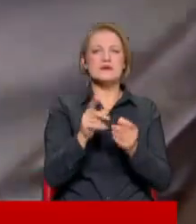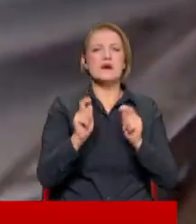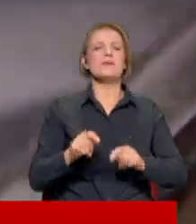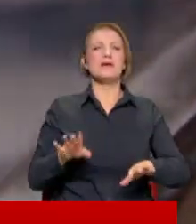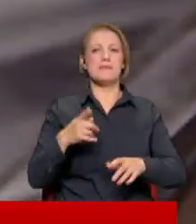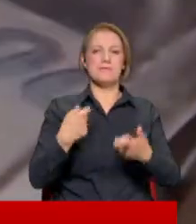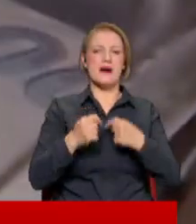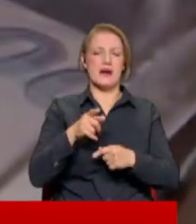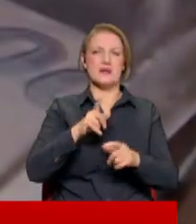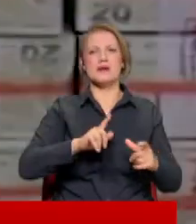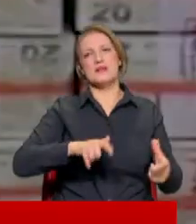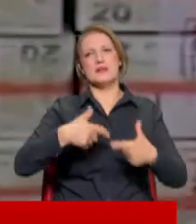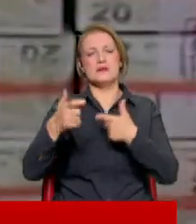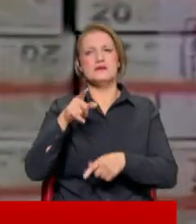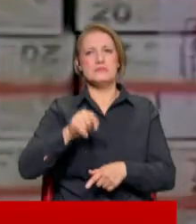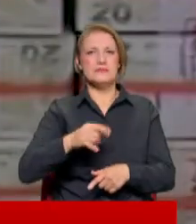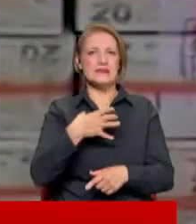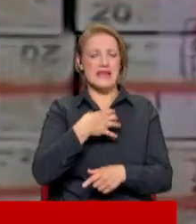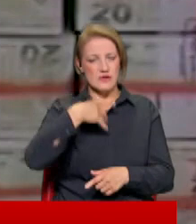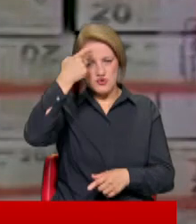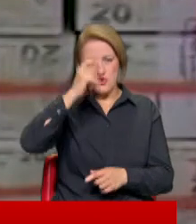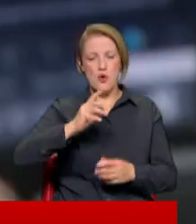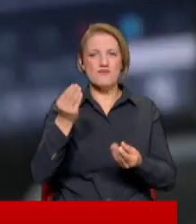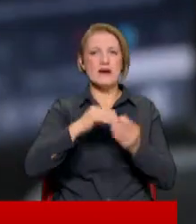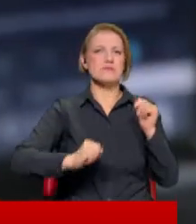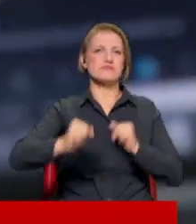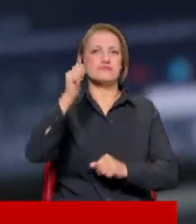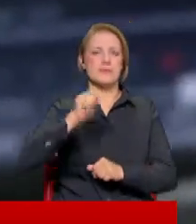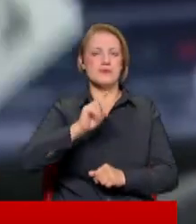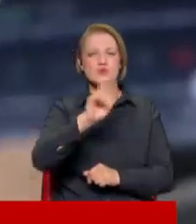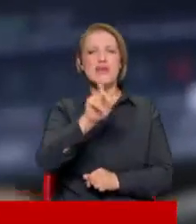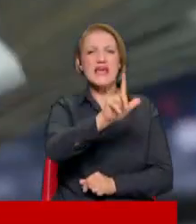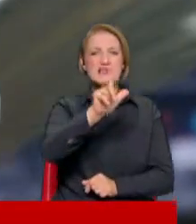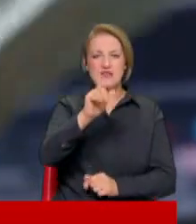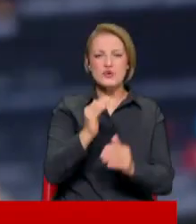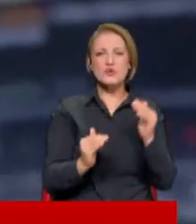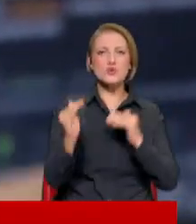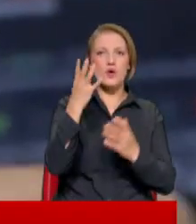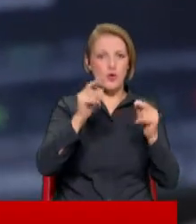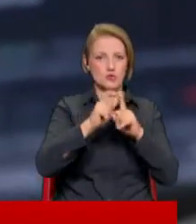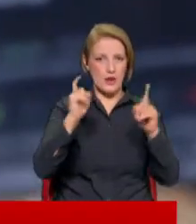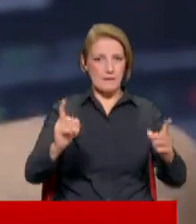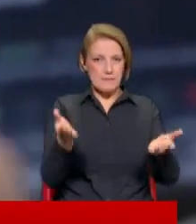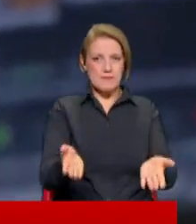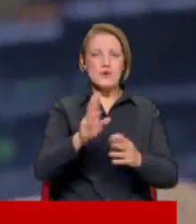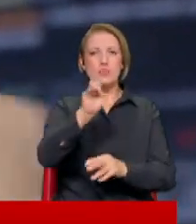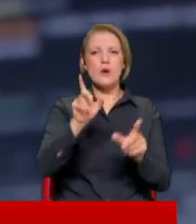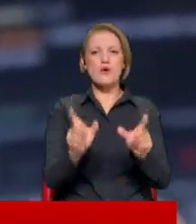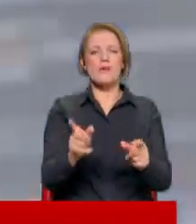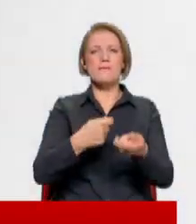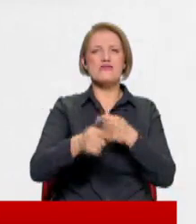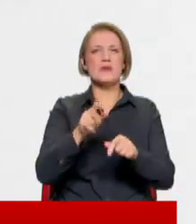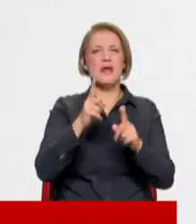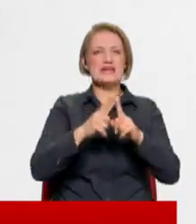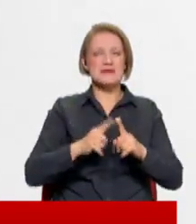faizi bankalar üzerine yıkmıştı. Bu kez kendi de şok faiz arttırdı. Ama döviz ihtiyacının yüksek olduğu bir dönemde kur korumalı mevduat